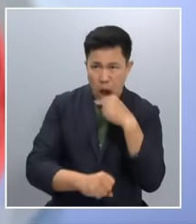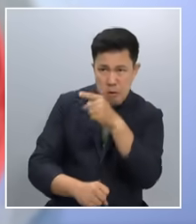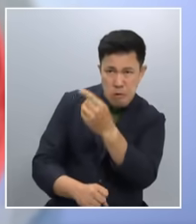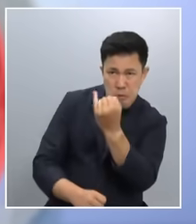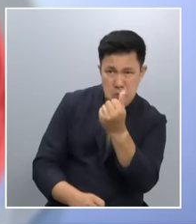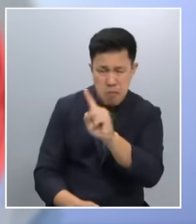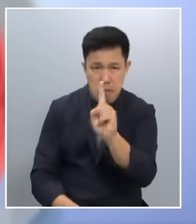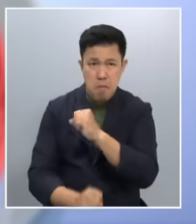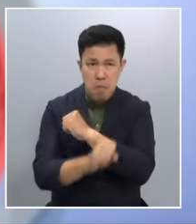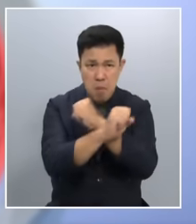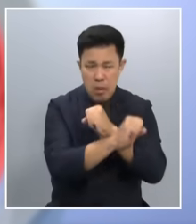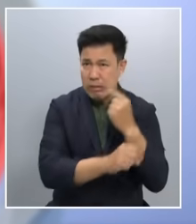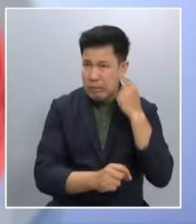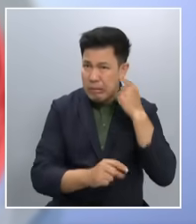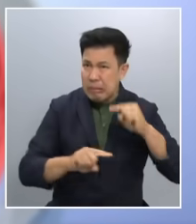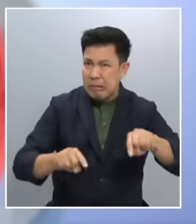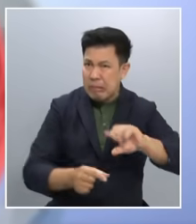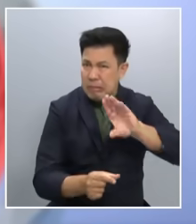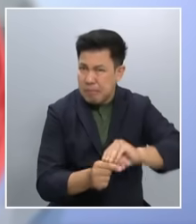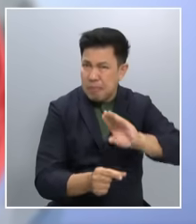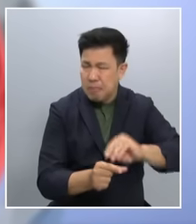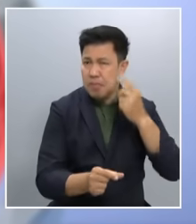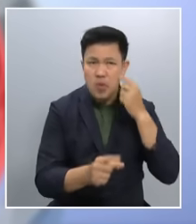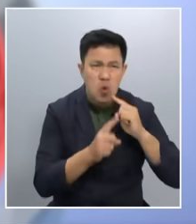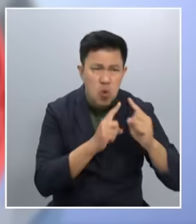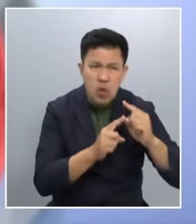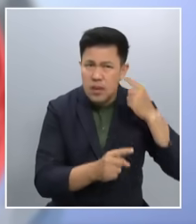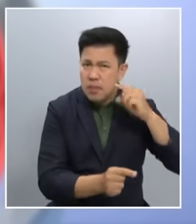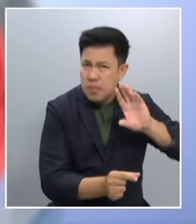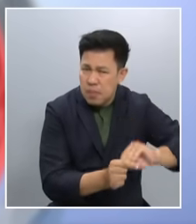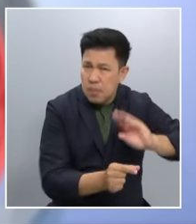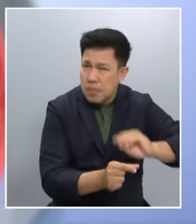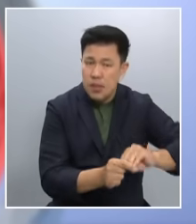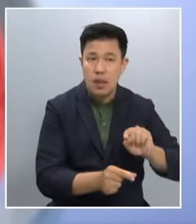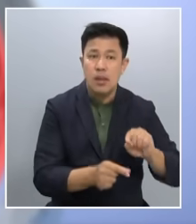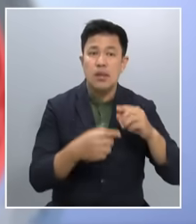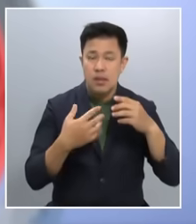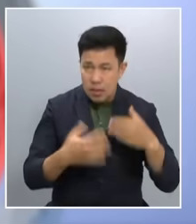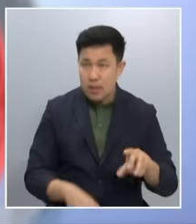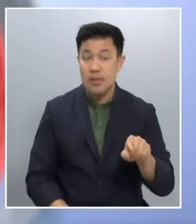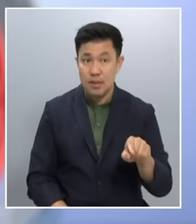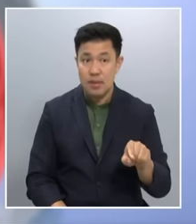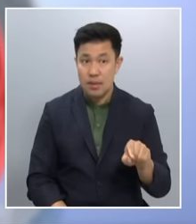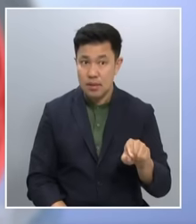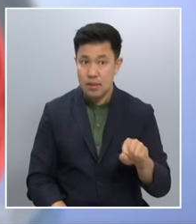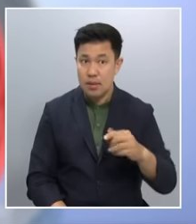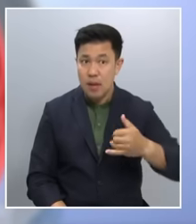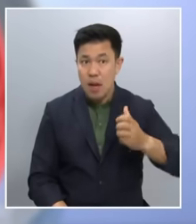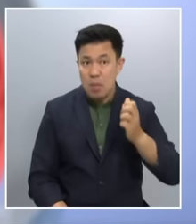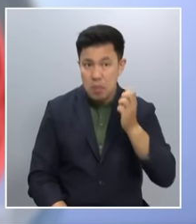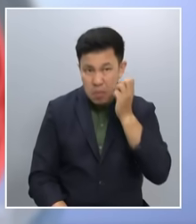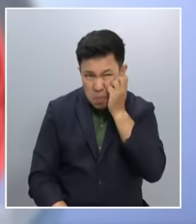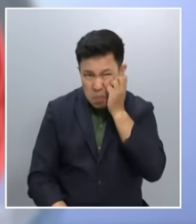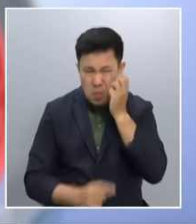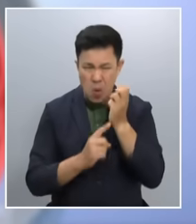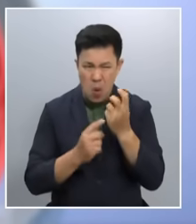ไงเขาก็เลยต้องอัดคลิปเสียงไว ้ค่ะ นะเขาต้องอัดคลิปเสียงไว้แล้วก็เชื่อว่าเอาโทรศัพท์หรือว่าต้องเป็นอ